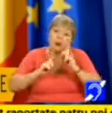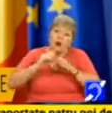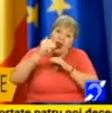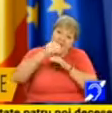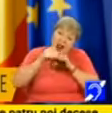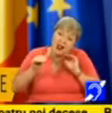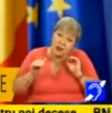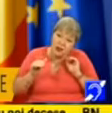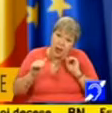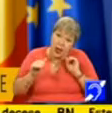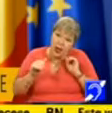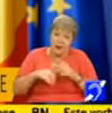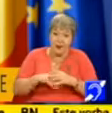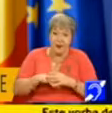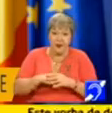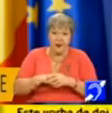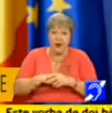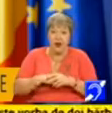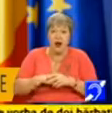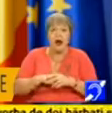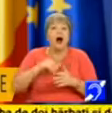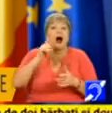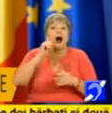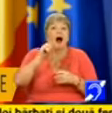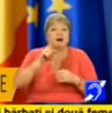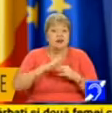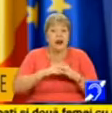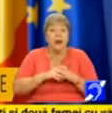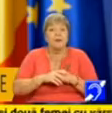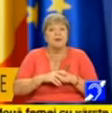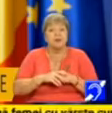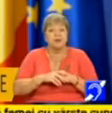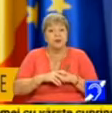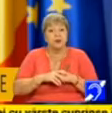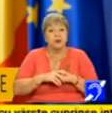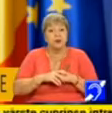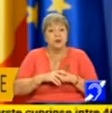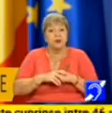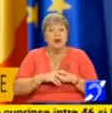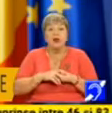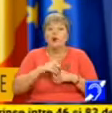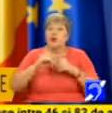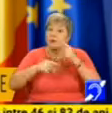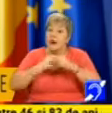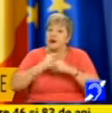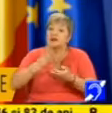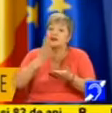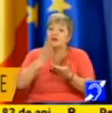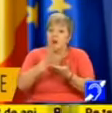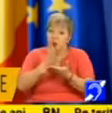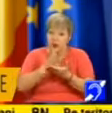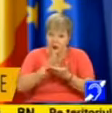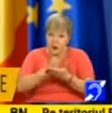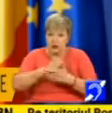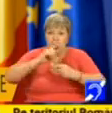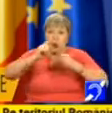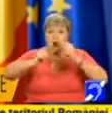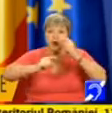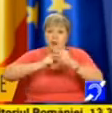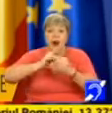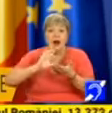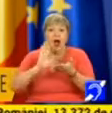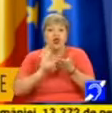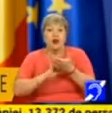restricții. Aceste chestiuni însă se hotărăsc în baza